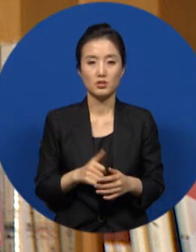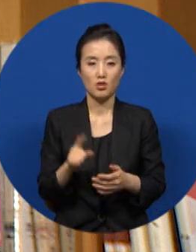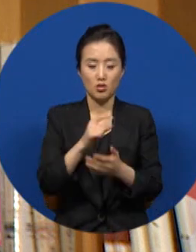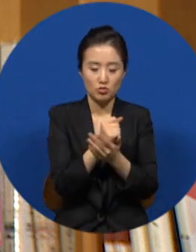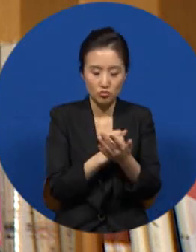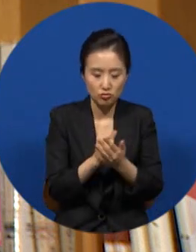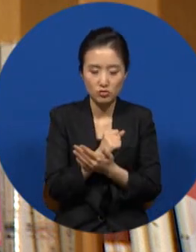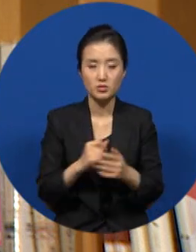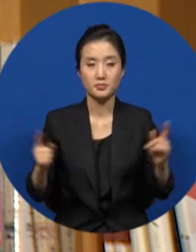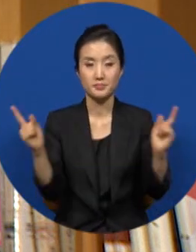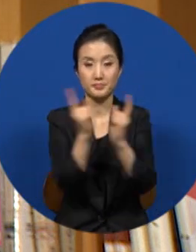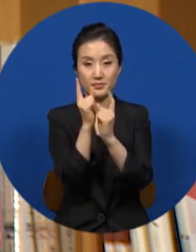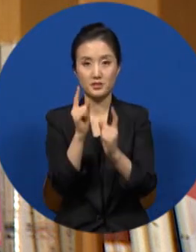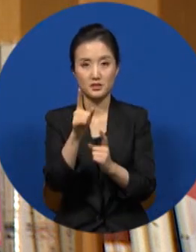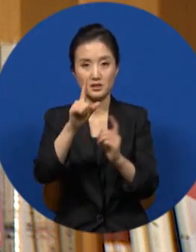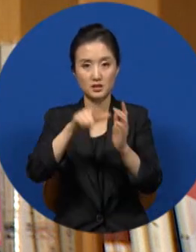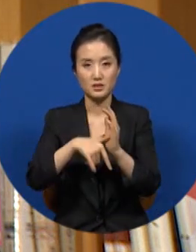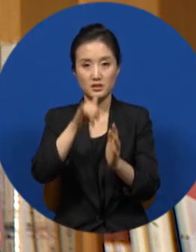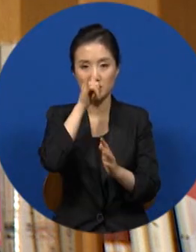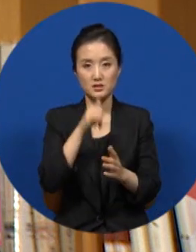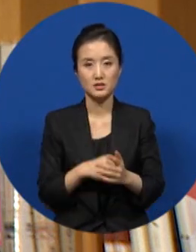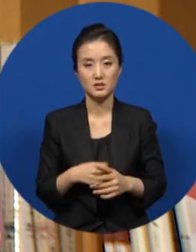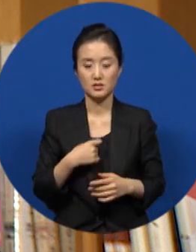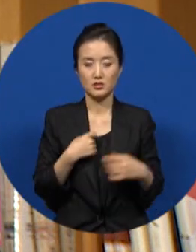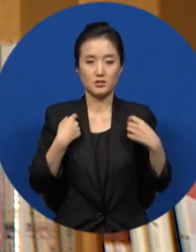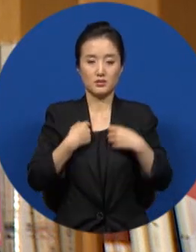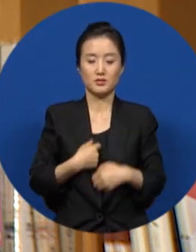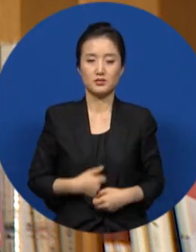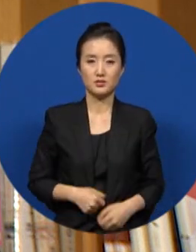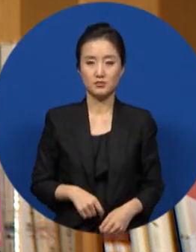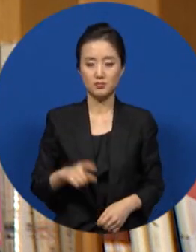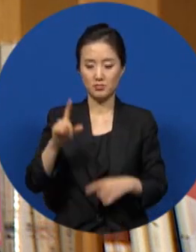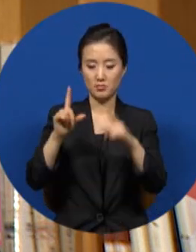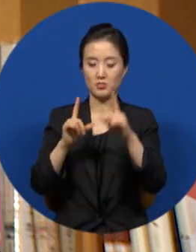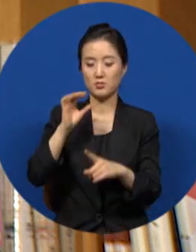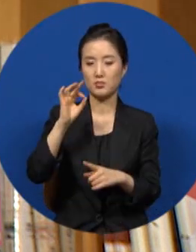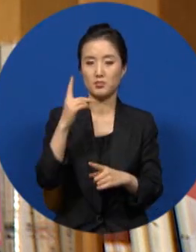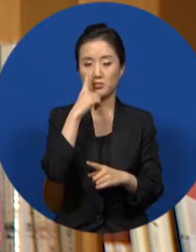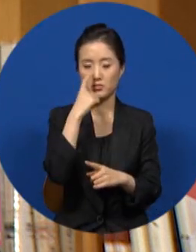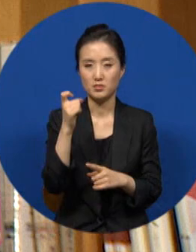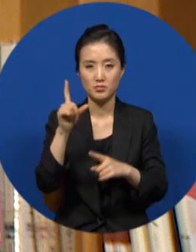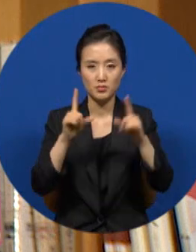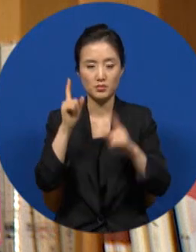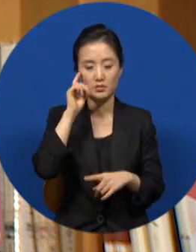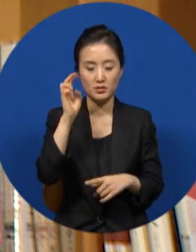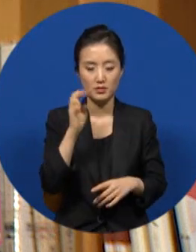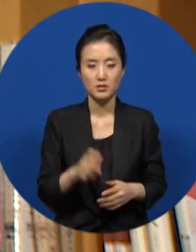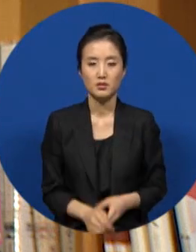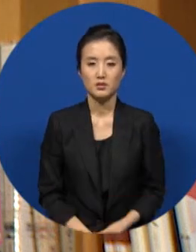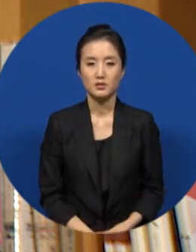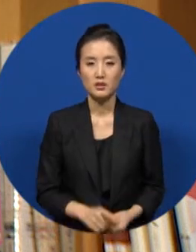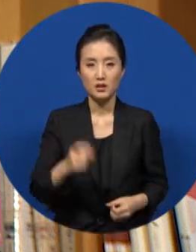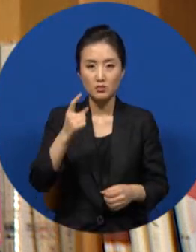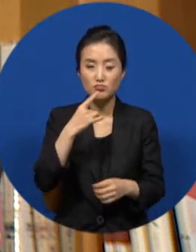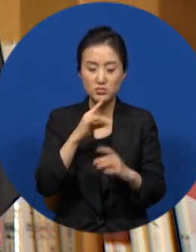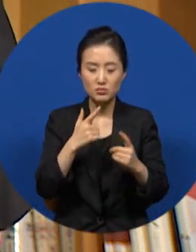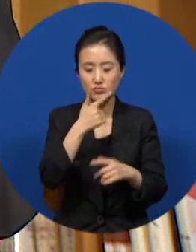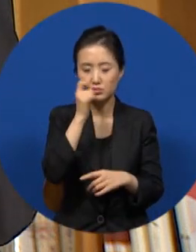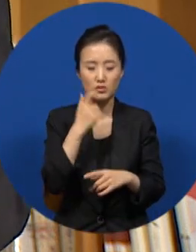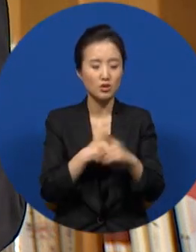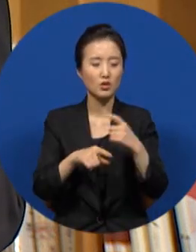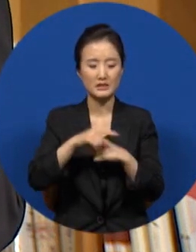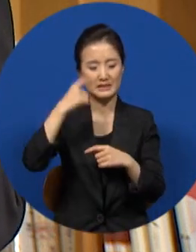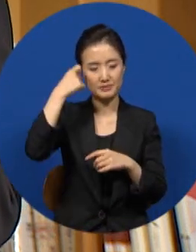아, 너무너무 좋아하더라고. 하여튼 룩이 좋아야 되는 모양입니다. 룩. 그런데 외모만 좋아 될 일이 아니라 필이 와야 되거든요. 우리가